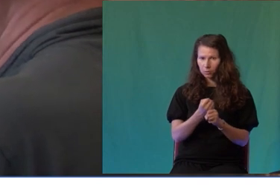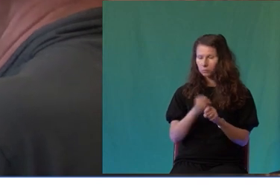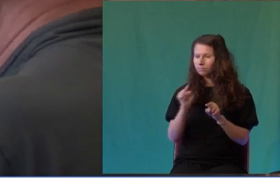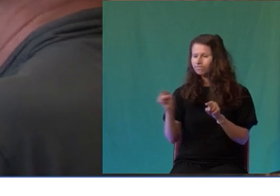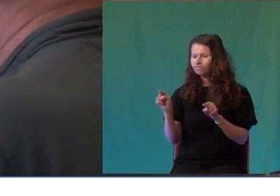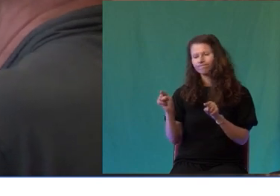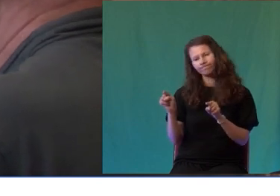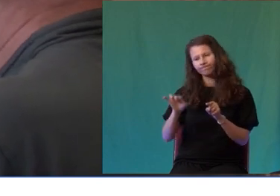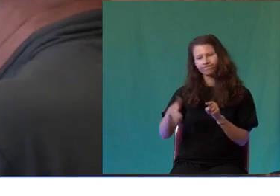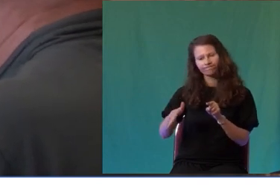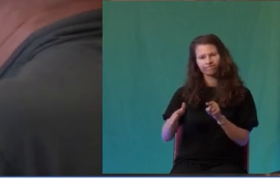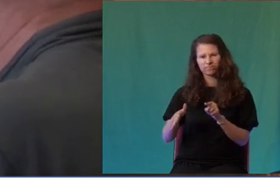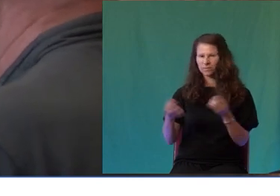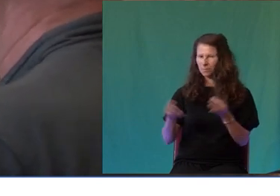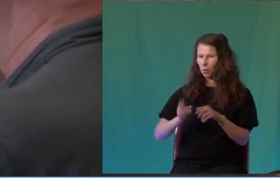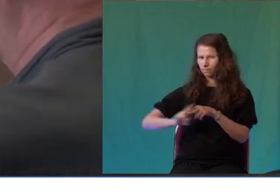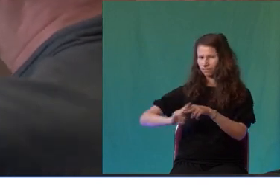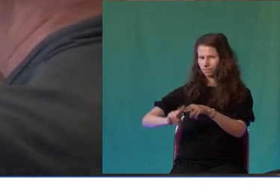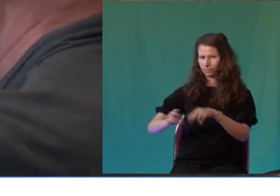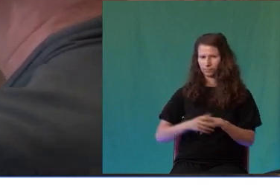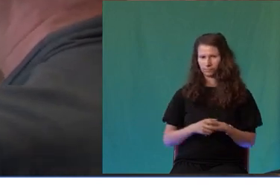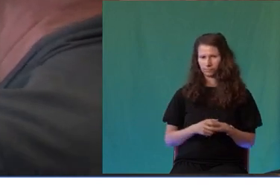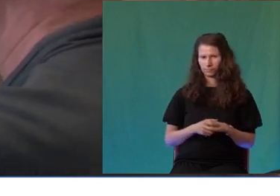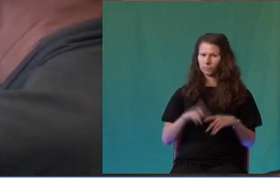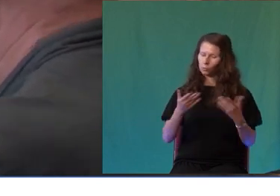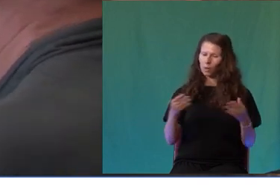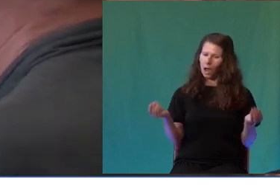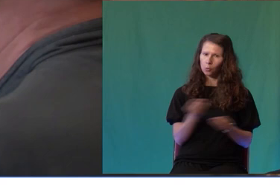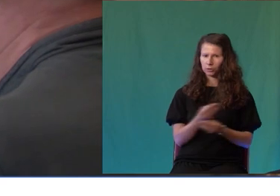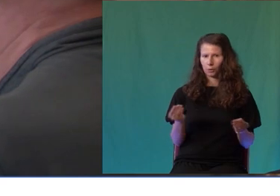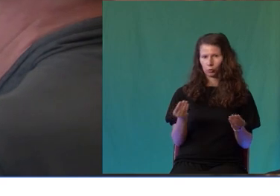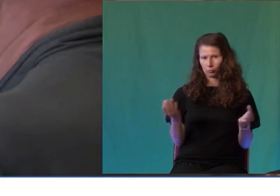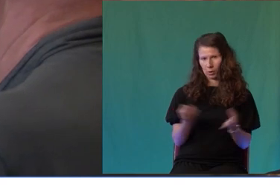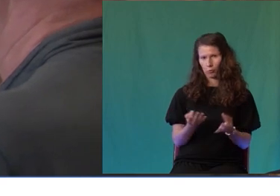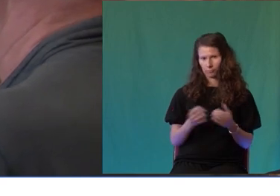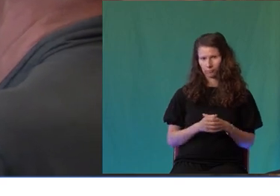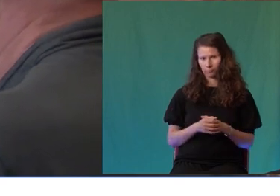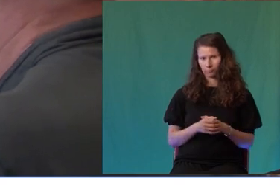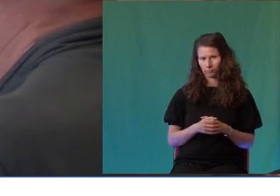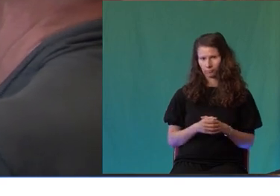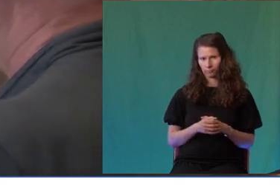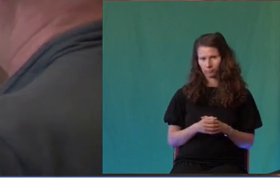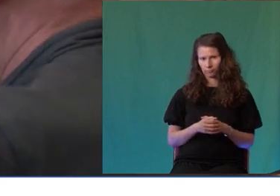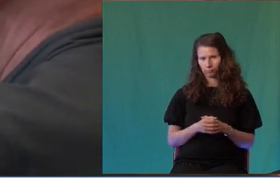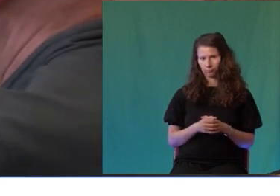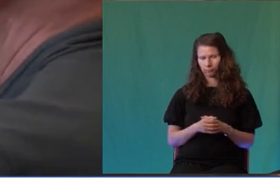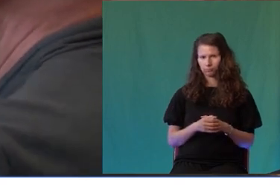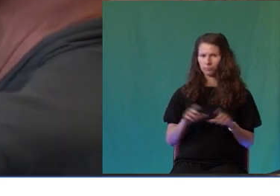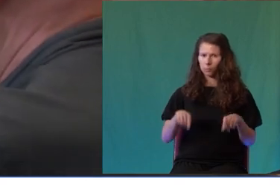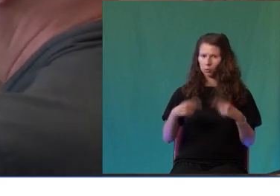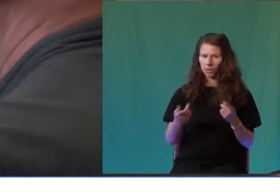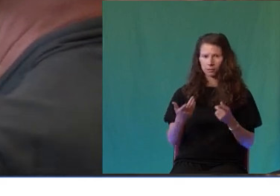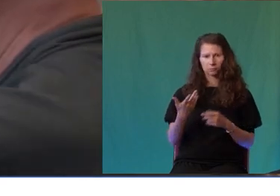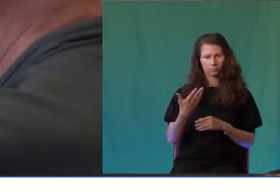baustellenbogen muss noch Entwicklung stattfinden also so eine so eine austauschräume braucht man eigentlich für die Akteure an der Stelle damit es eben